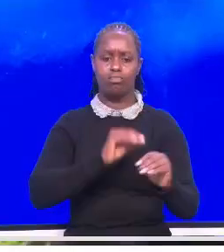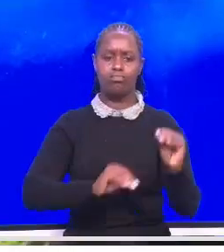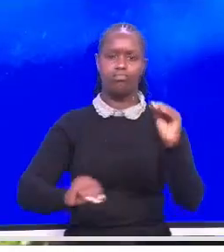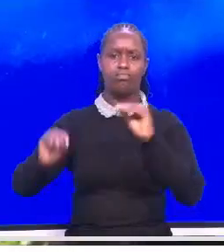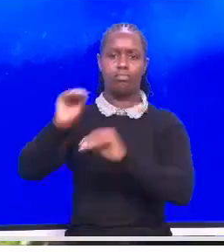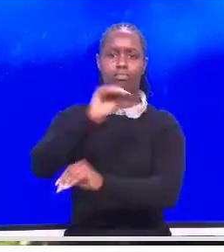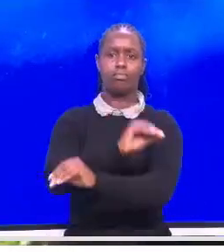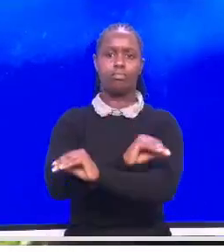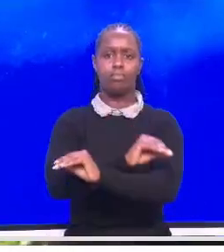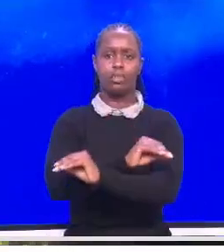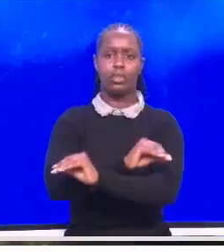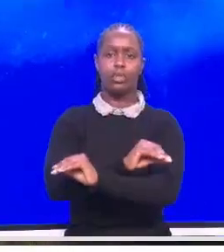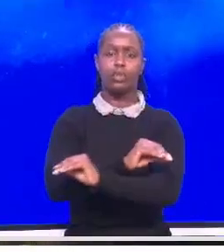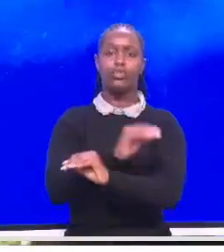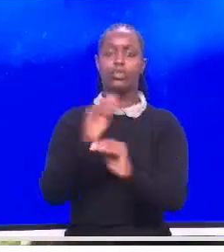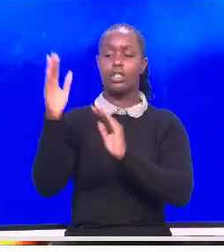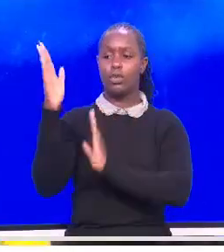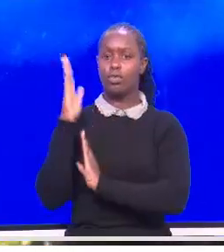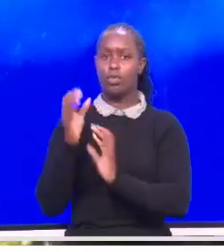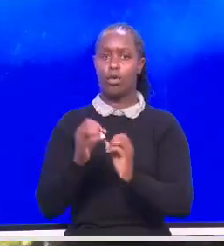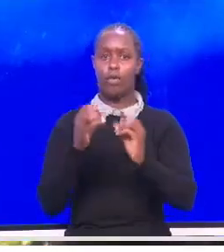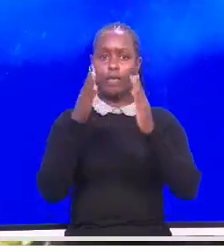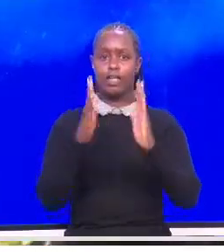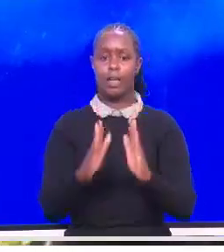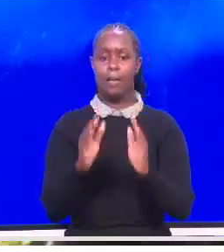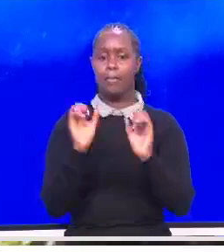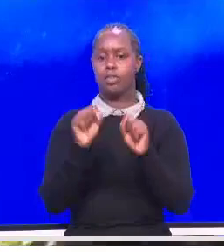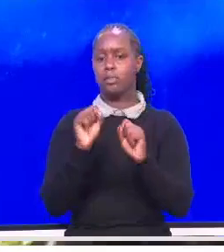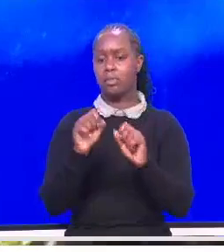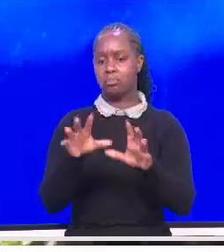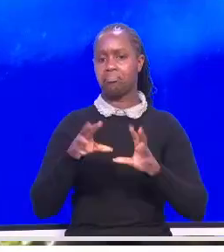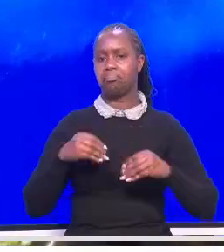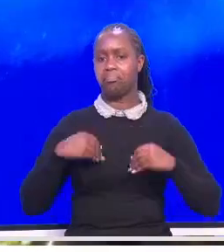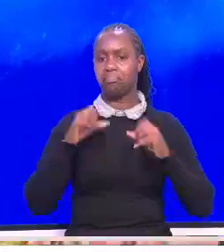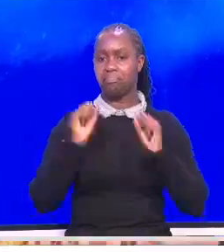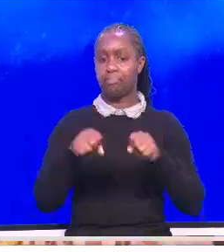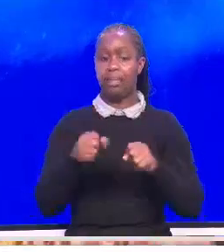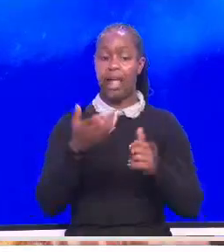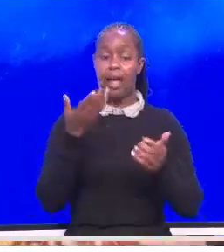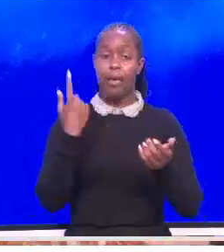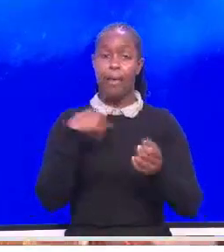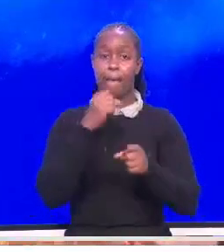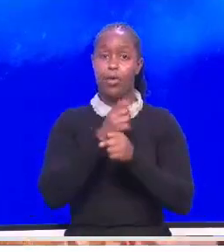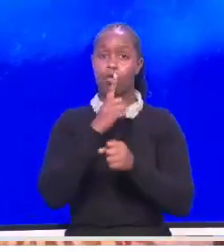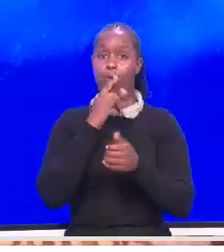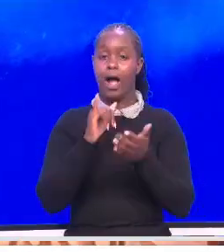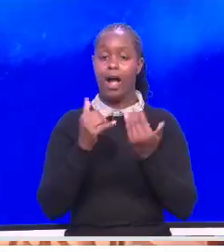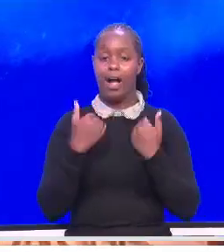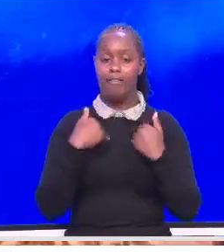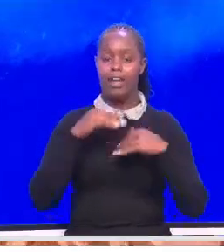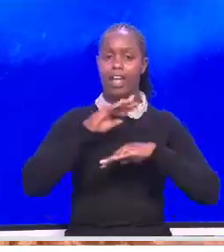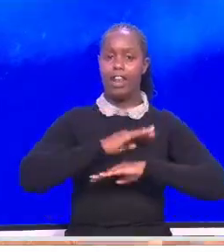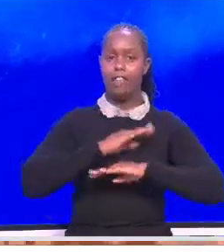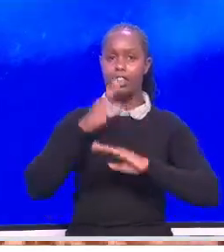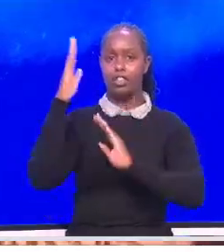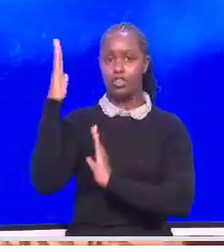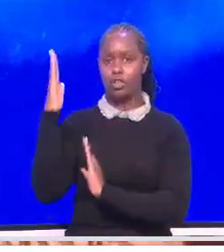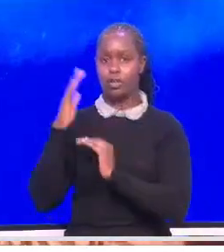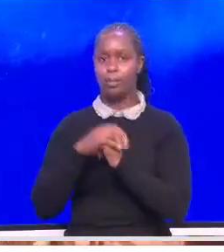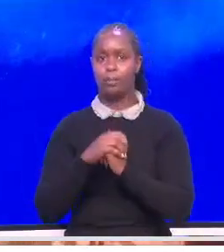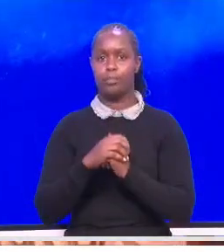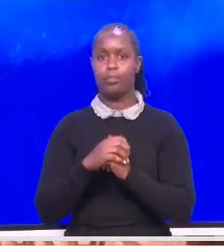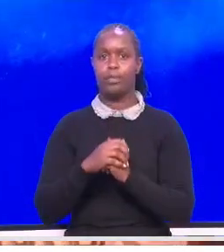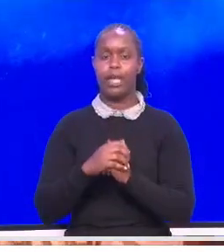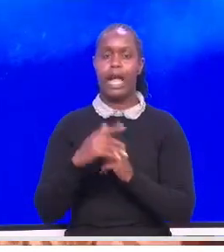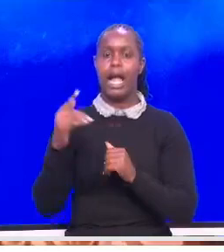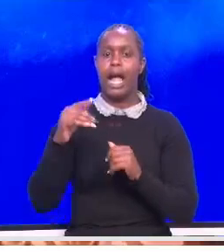security apparatus, labda hawa wananchi wanaweza ya kwamba tuna usalama wa kutosha. Basi hilo jambo la askari ambao